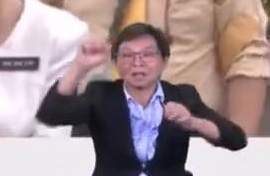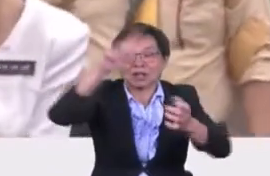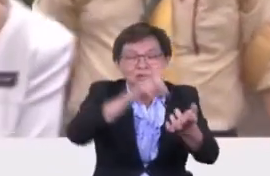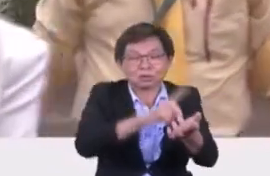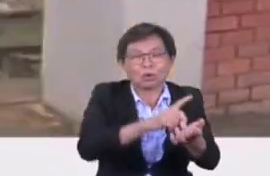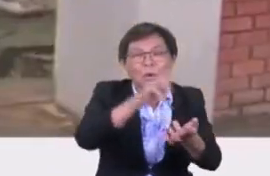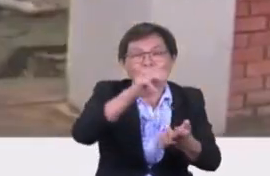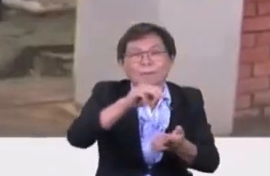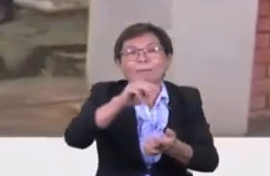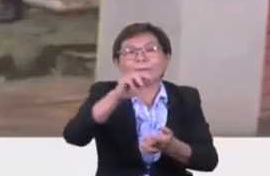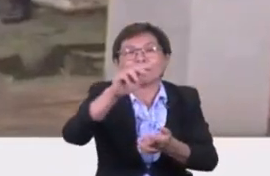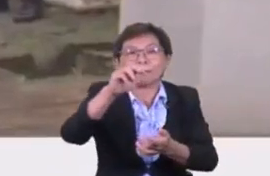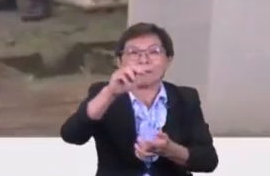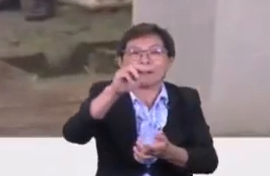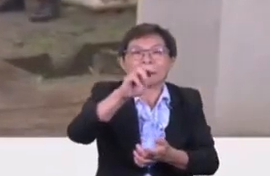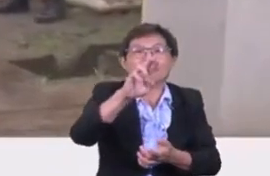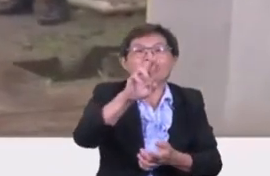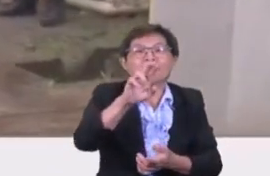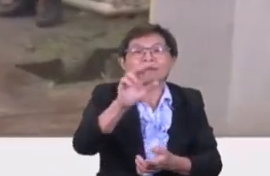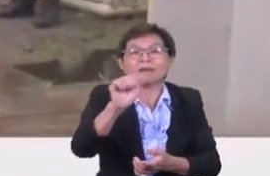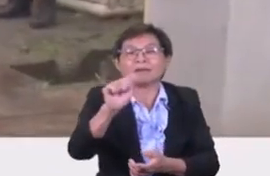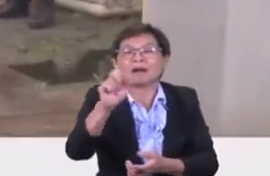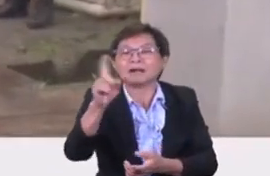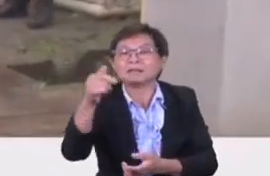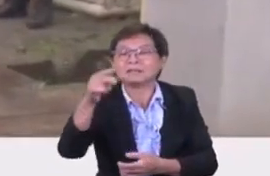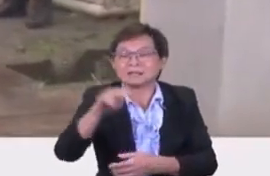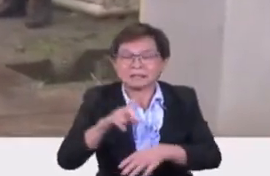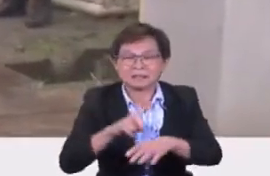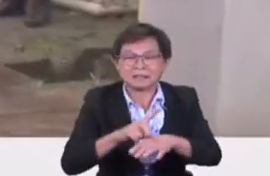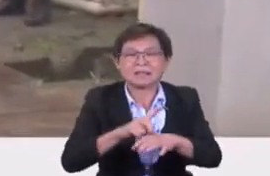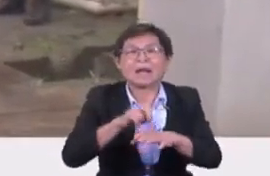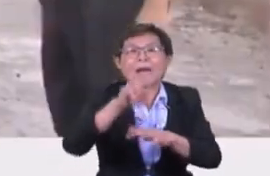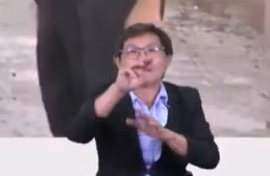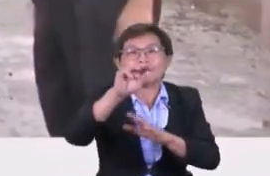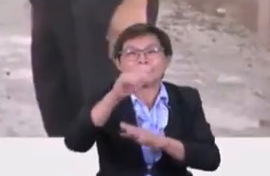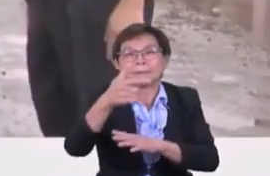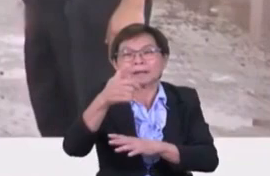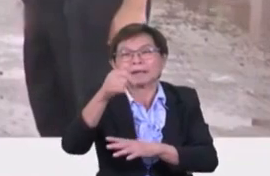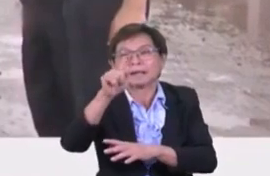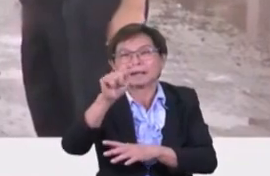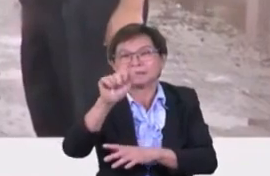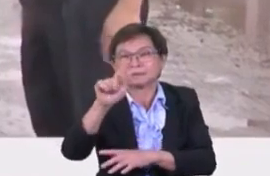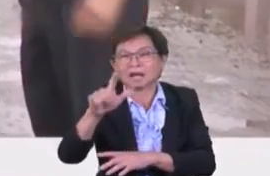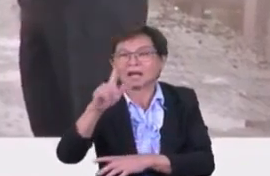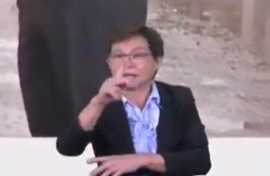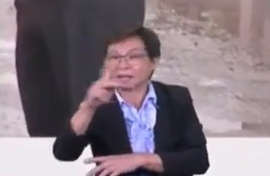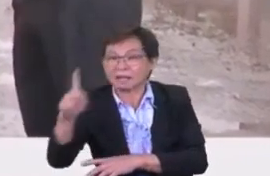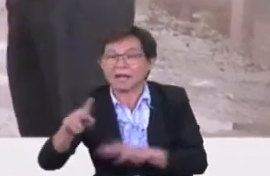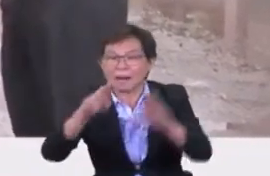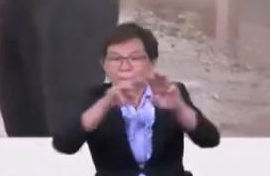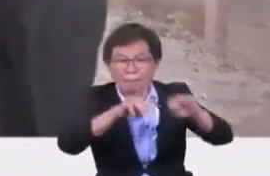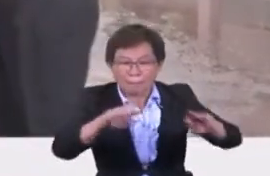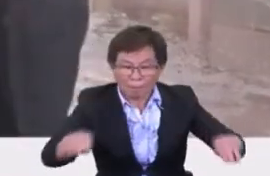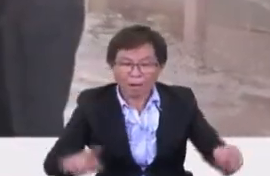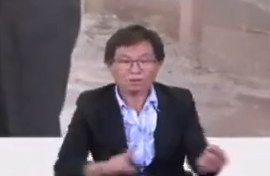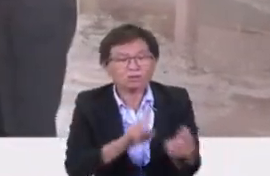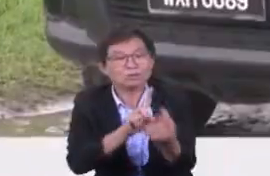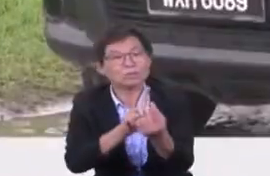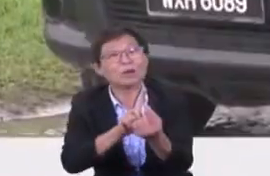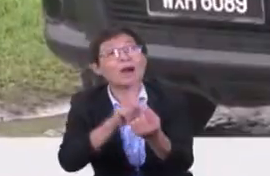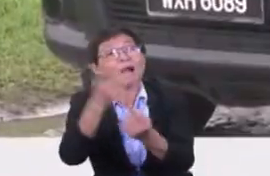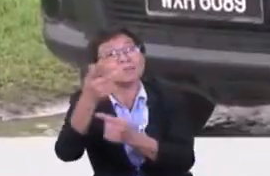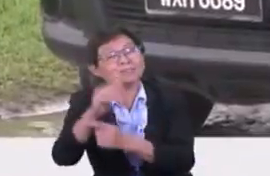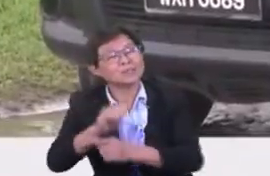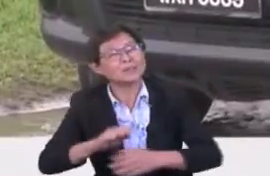Doctor misteri Raden di ejved menggatal Kota Kinabalu pelajar yang ditemui arti m turut berkongsi kegembiraan